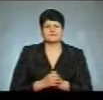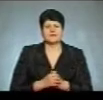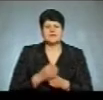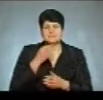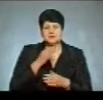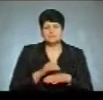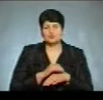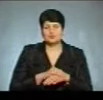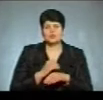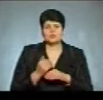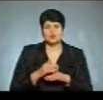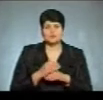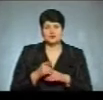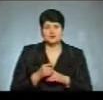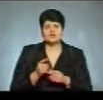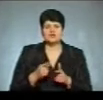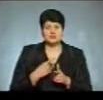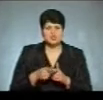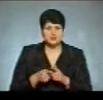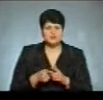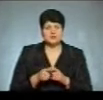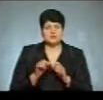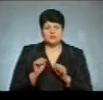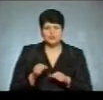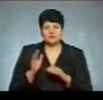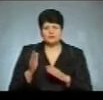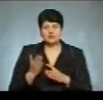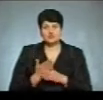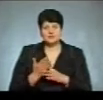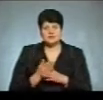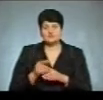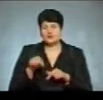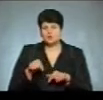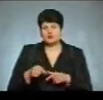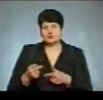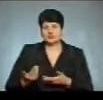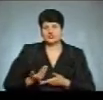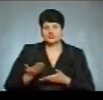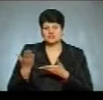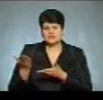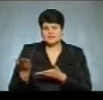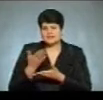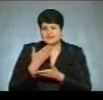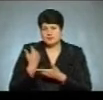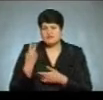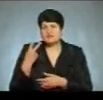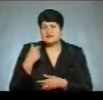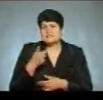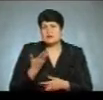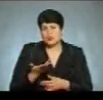Скажіть, будьте добрі, чи призначається субсидія, якщо вони тут не проживають вже 20 років? Будь ласка.